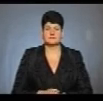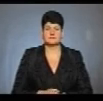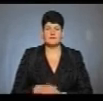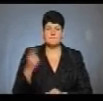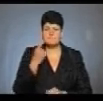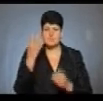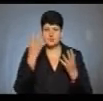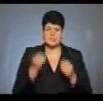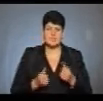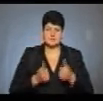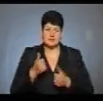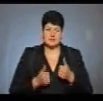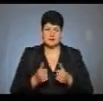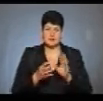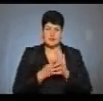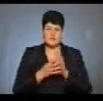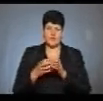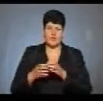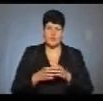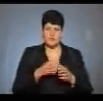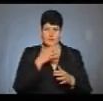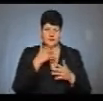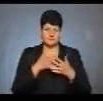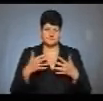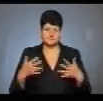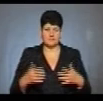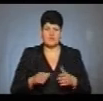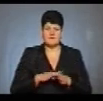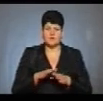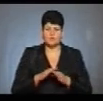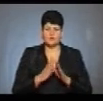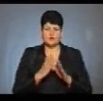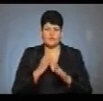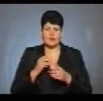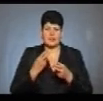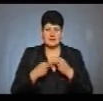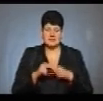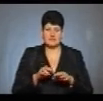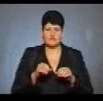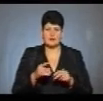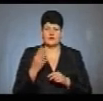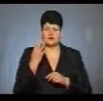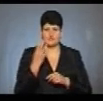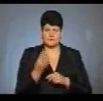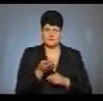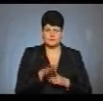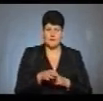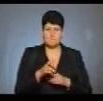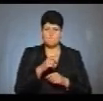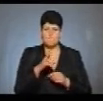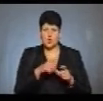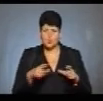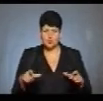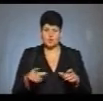Першого дня змагається 9 команд у багатоборстві. Виконують почергово гімнастичні вправи на 4 приладах – брусі, колоді,